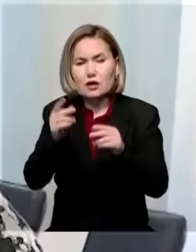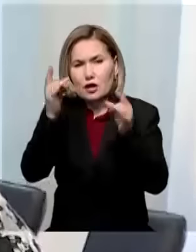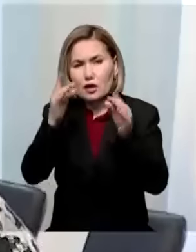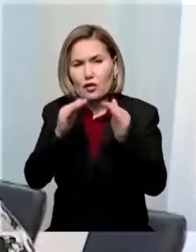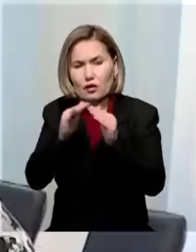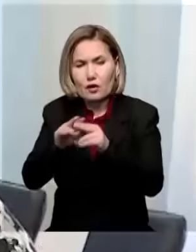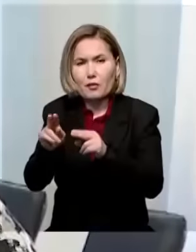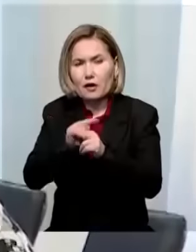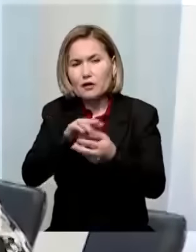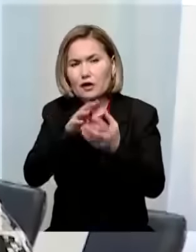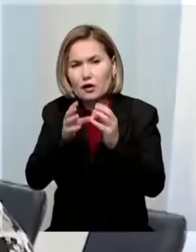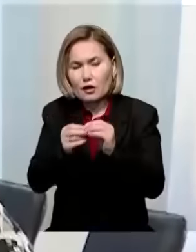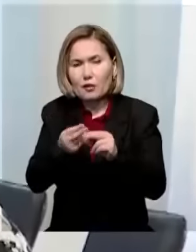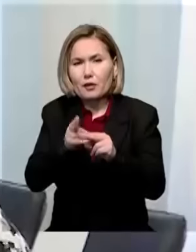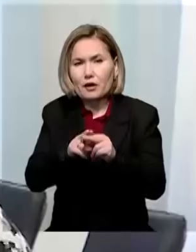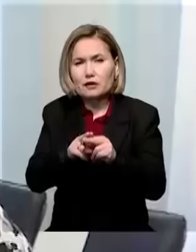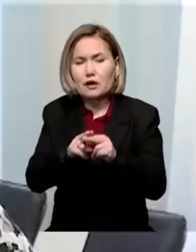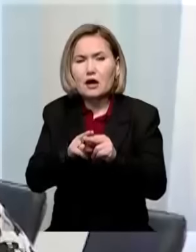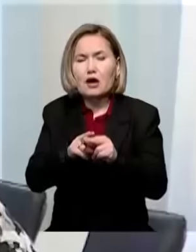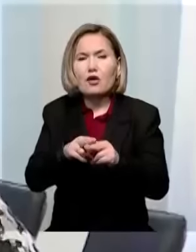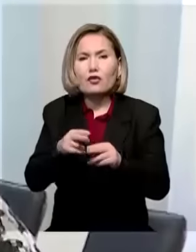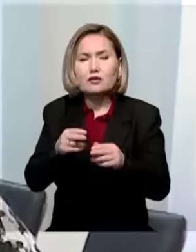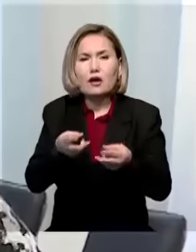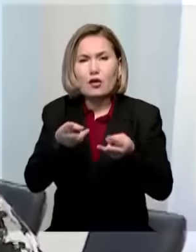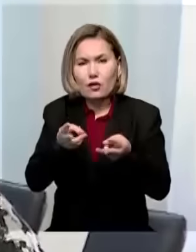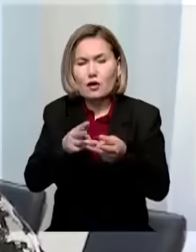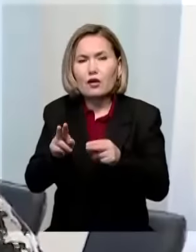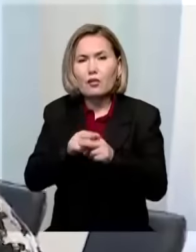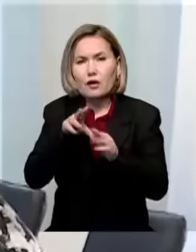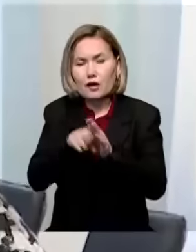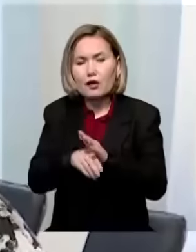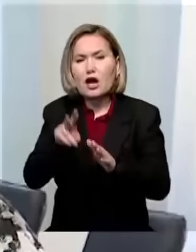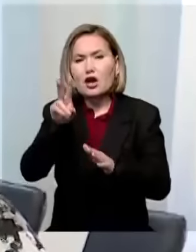модульдік қазандырдыған сатып алу рәсіміне